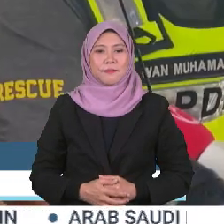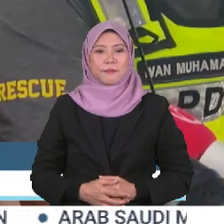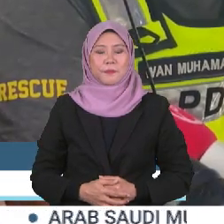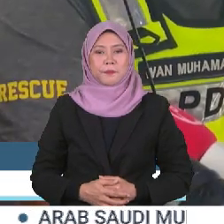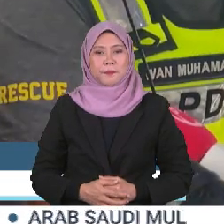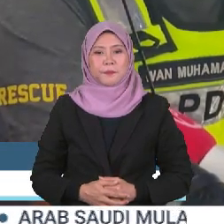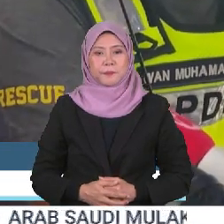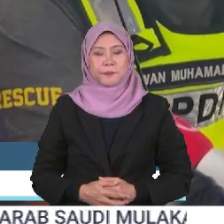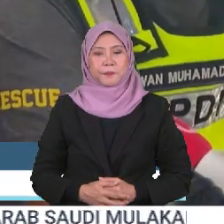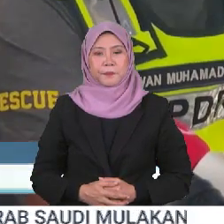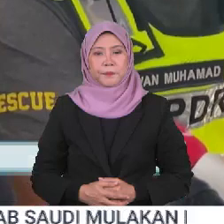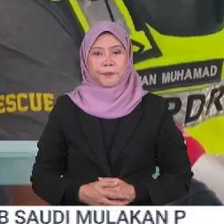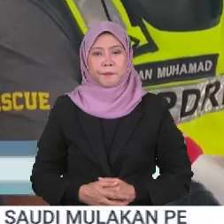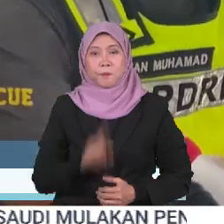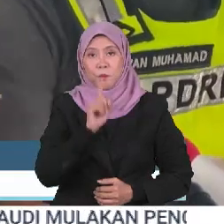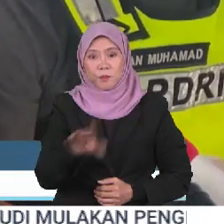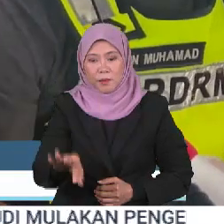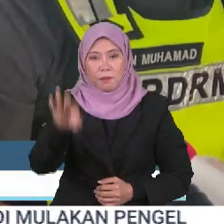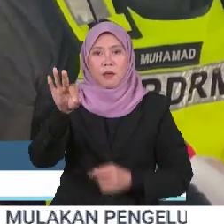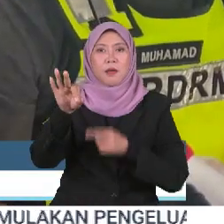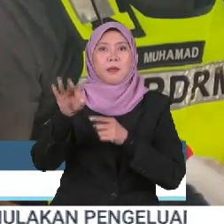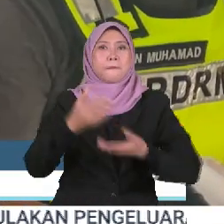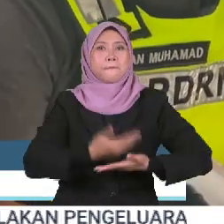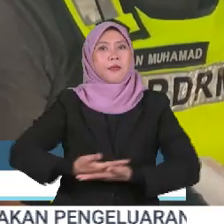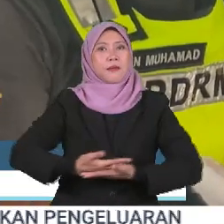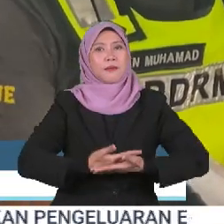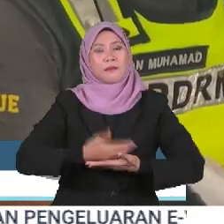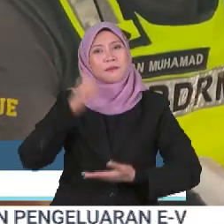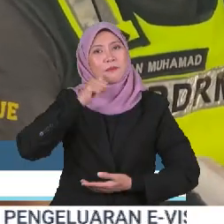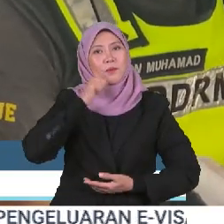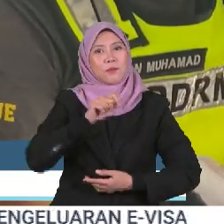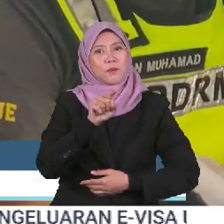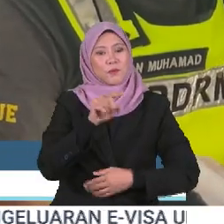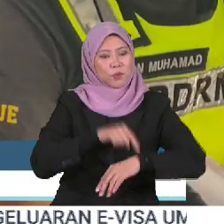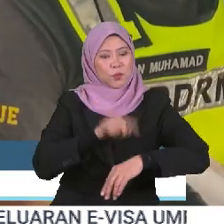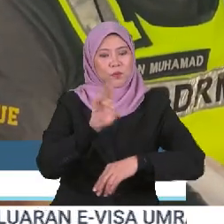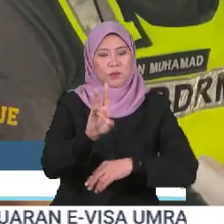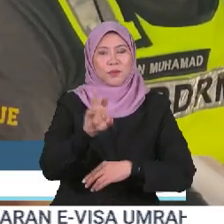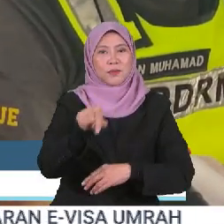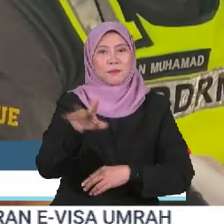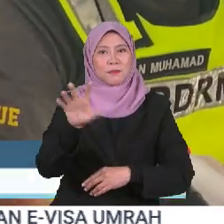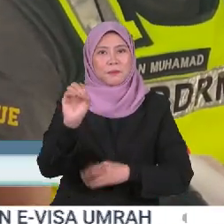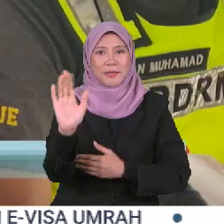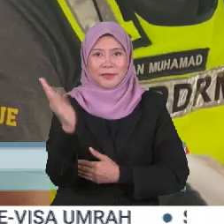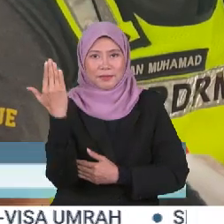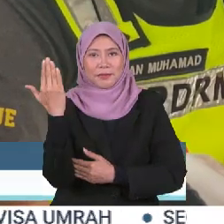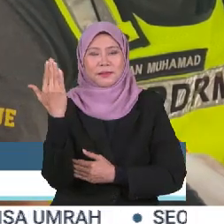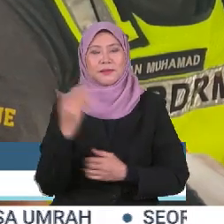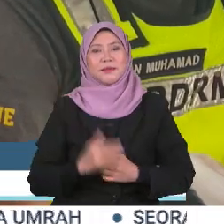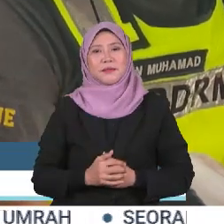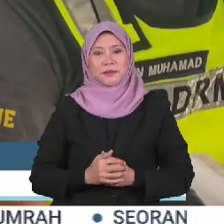Saya nak nyatakan juga penemuan satu bayi perempuan pada jam 7.50 pagi. Kita temu